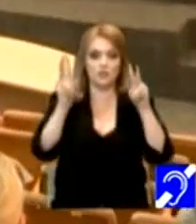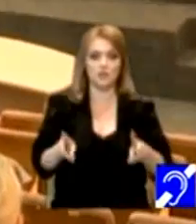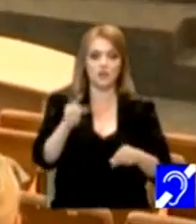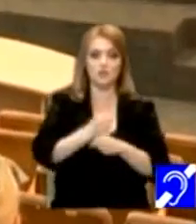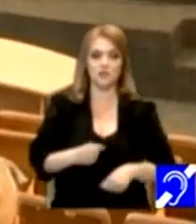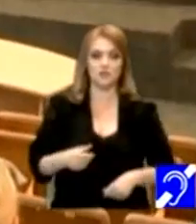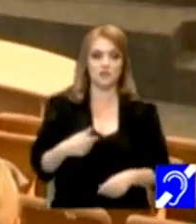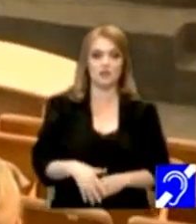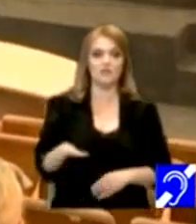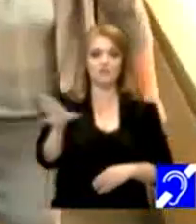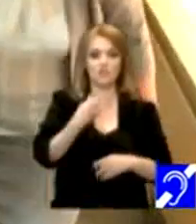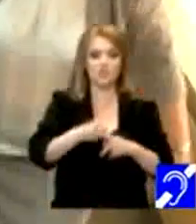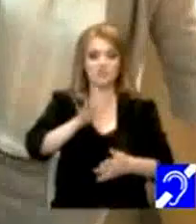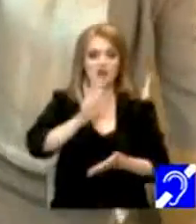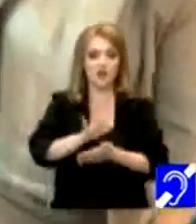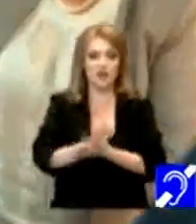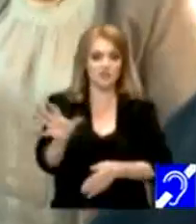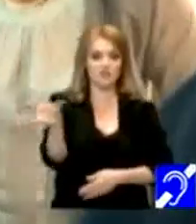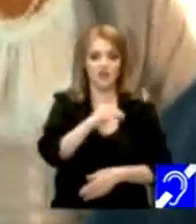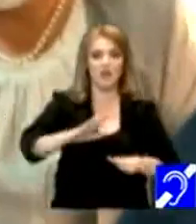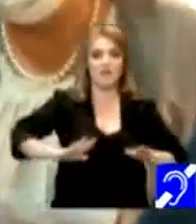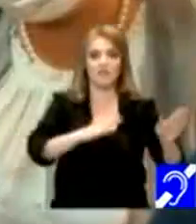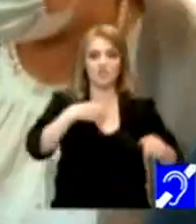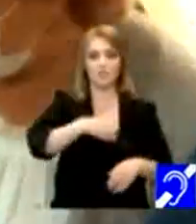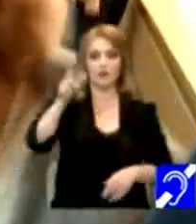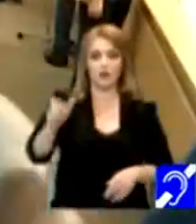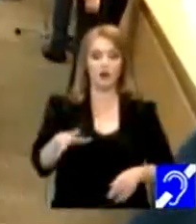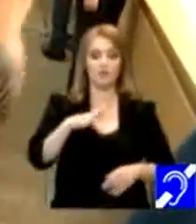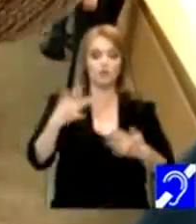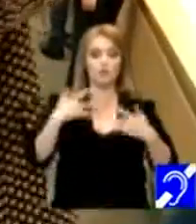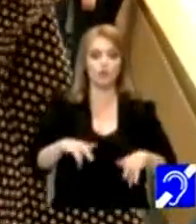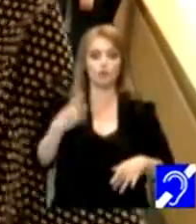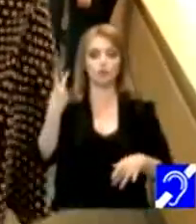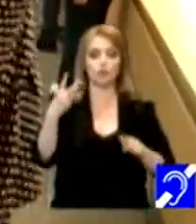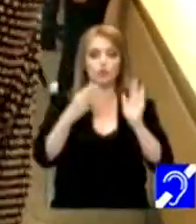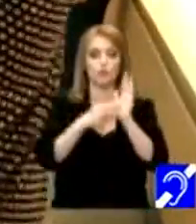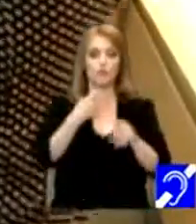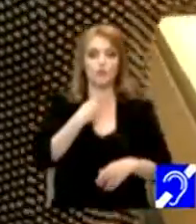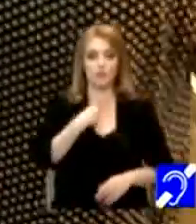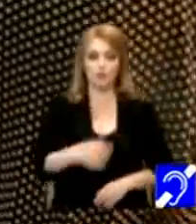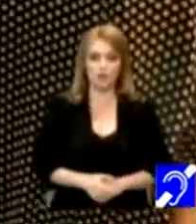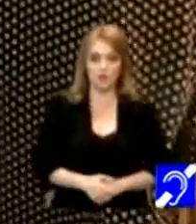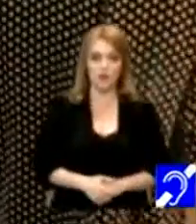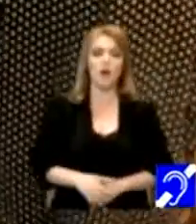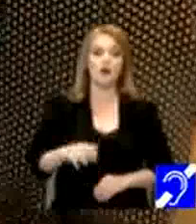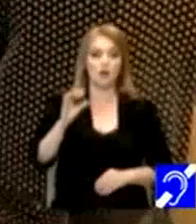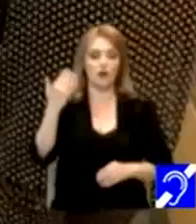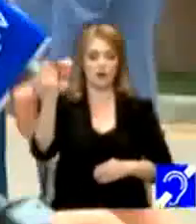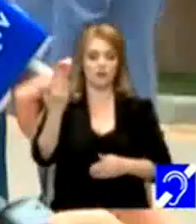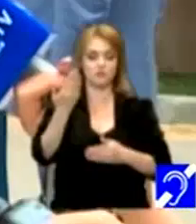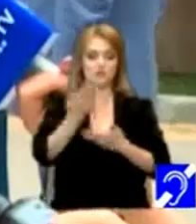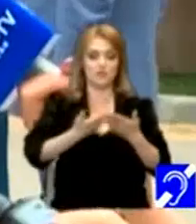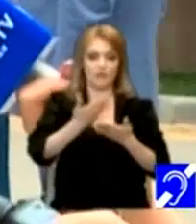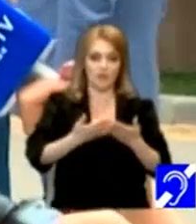fără rupiți. O mizerie. Viceprimarul a fost demis cu 28 de voturi ale membrilor fracțiunii socialiste și ale altor